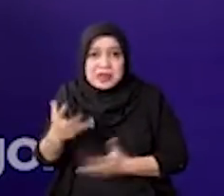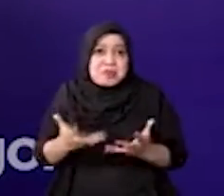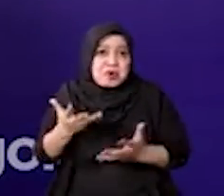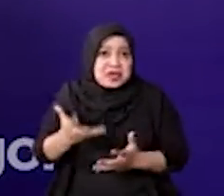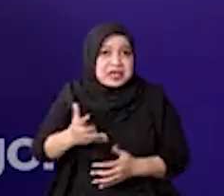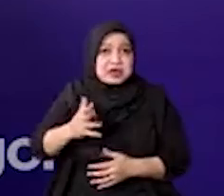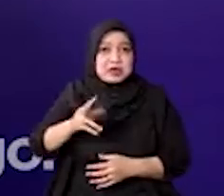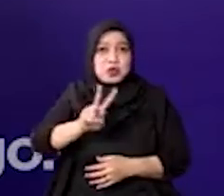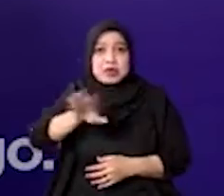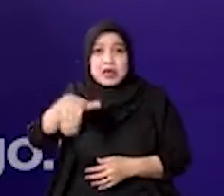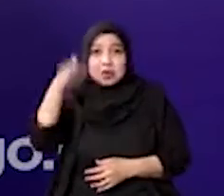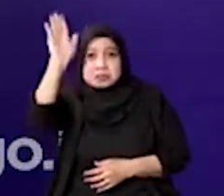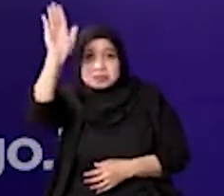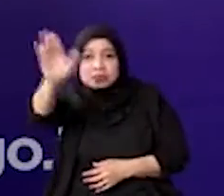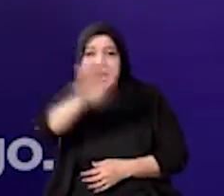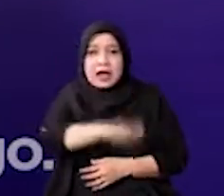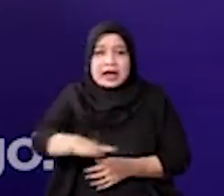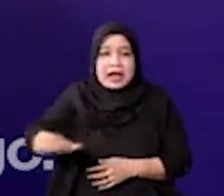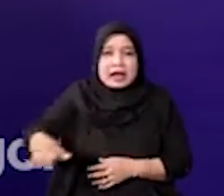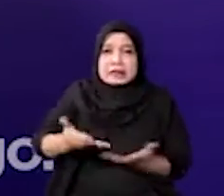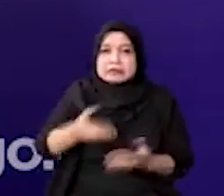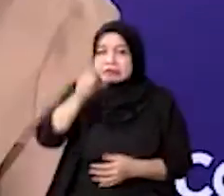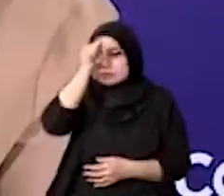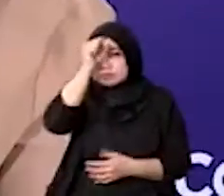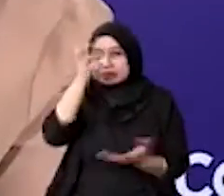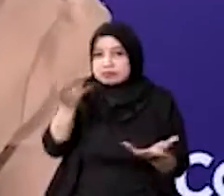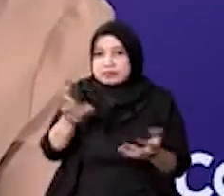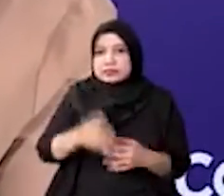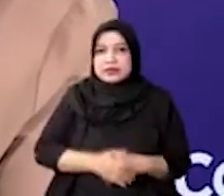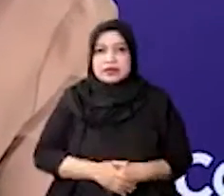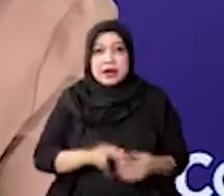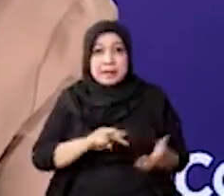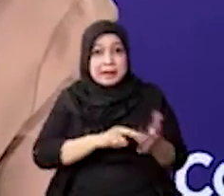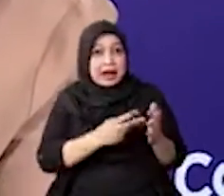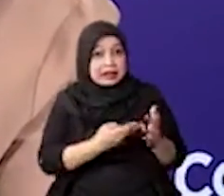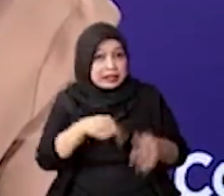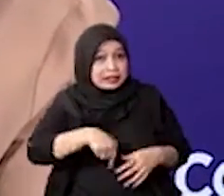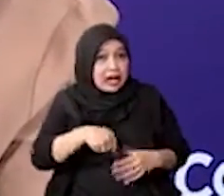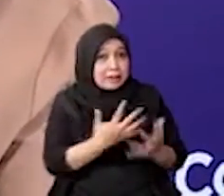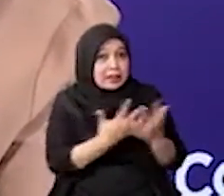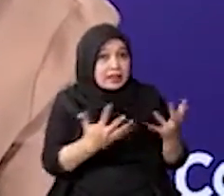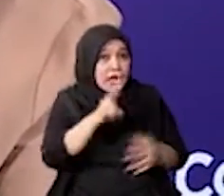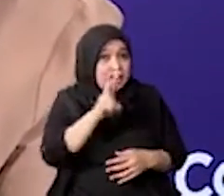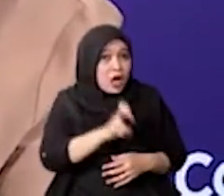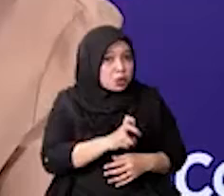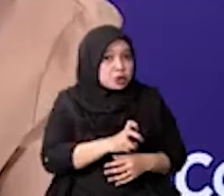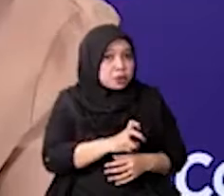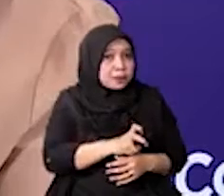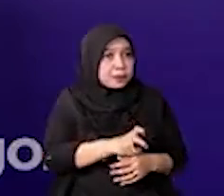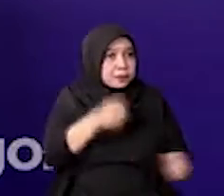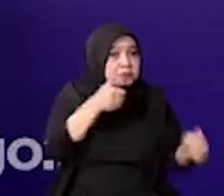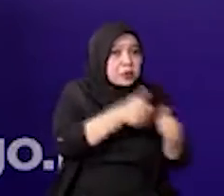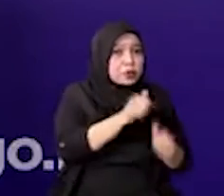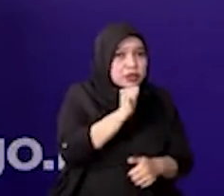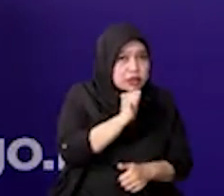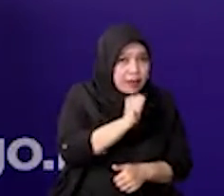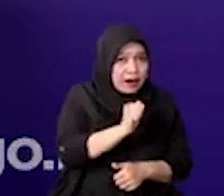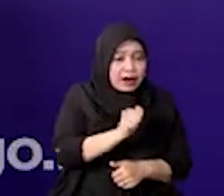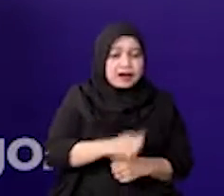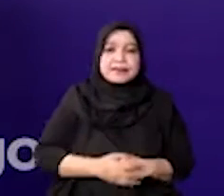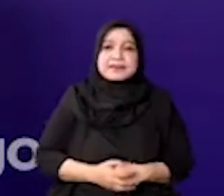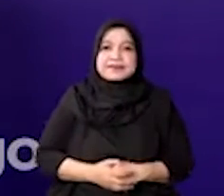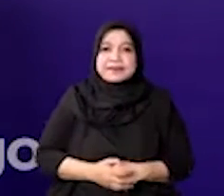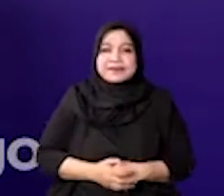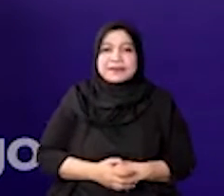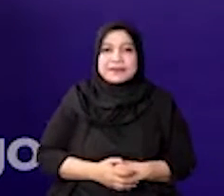2 tahun depan atau tahun 2001 anak kita bodoh semuanya Mbak Jadi yang harus kita dengar sekarang siapa masyarakat baiknya menjadikan rujukan yang mana nih masyarakat